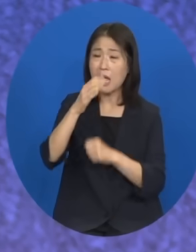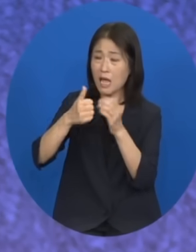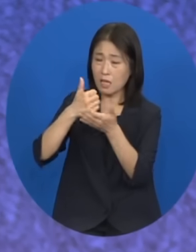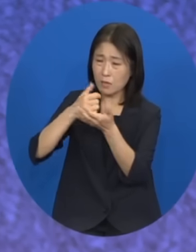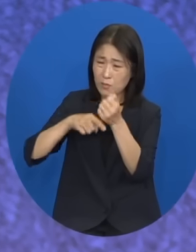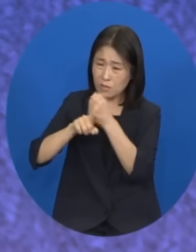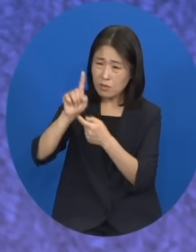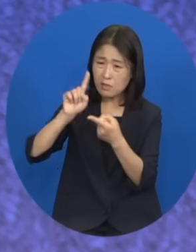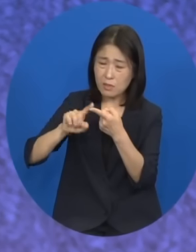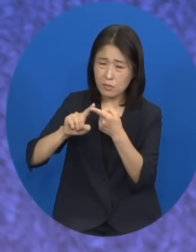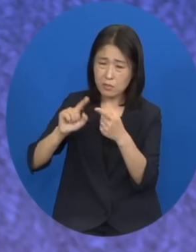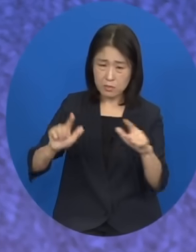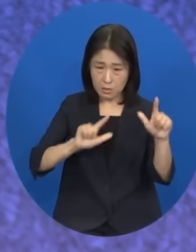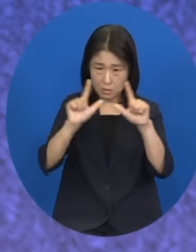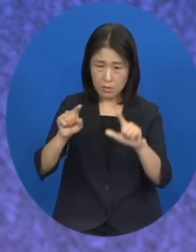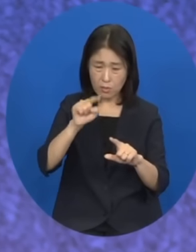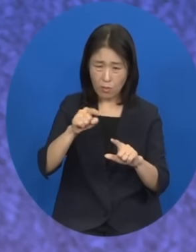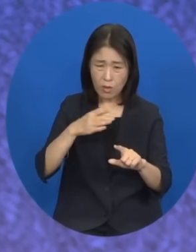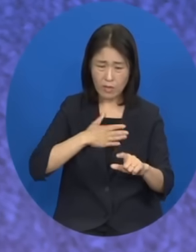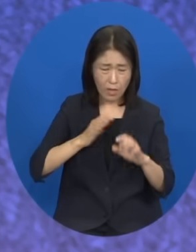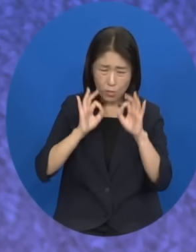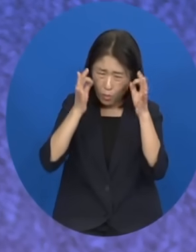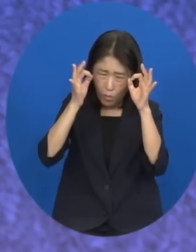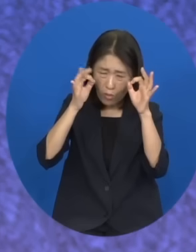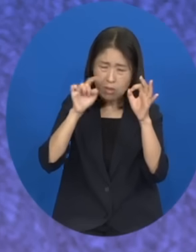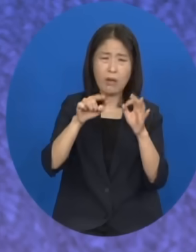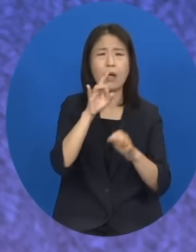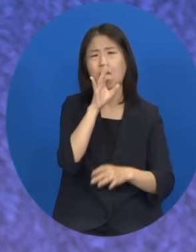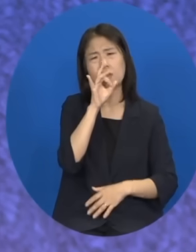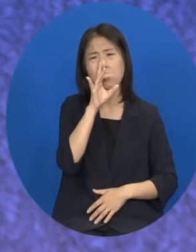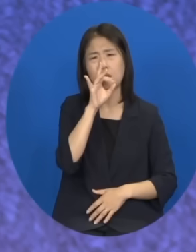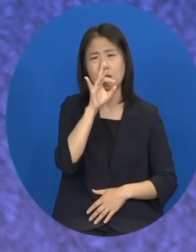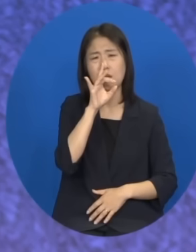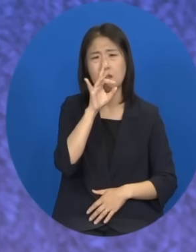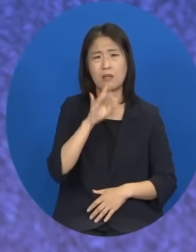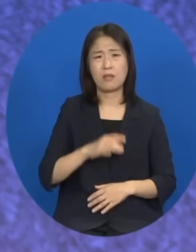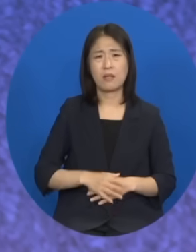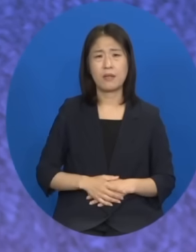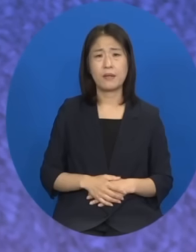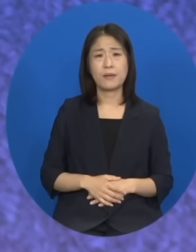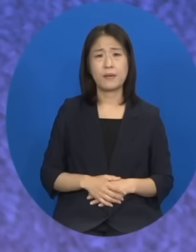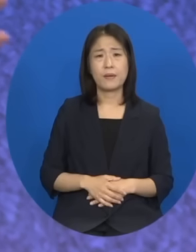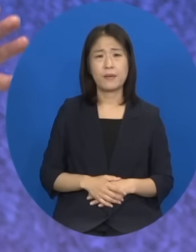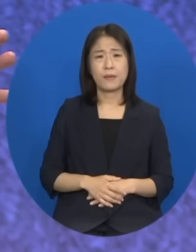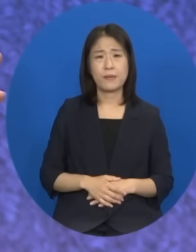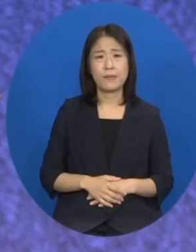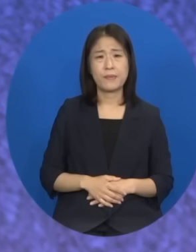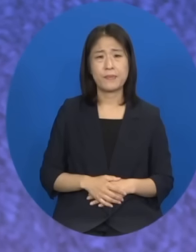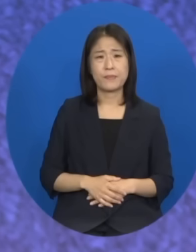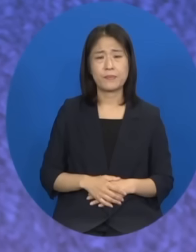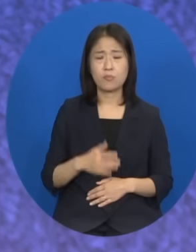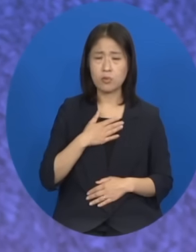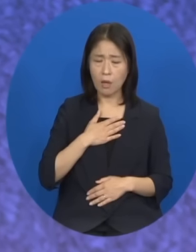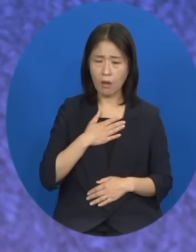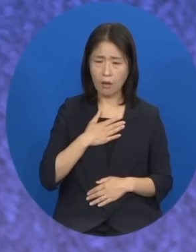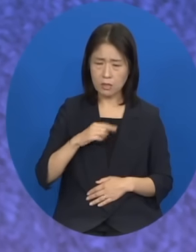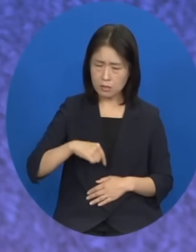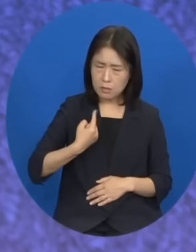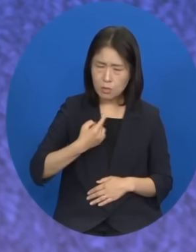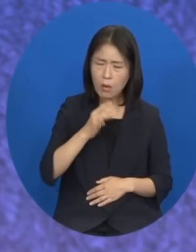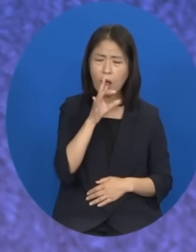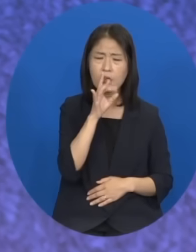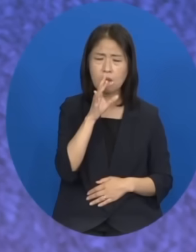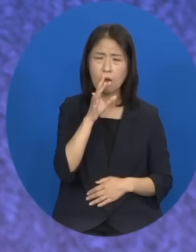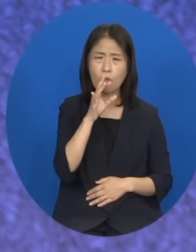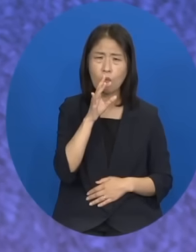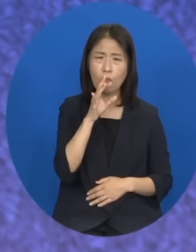수가 없는 것이었어. 그건 너무 분명했어. 그러니까 안 되는 건가? 그렇지가